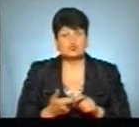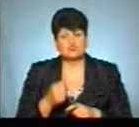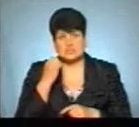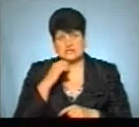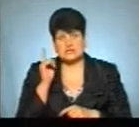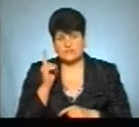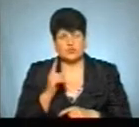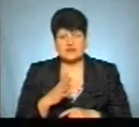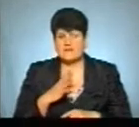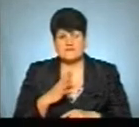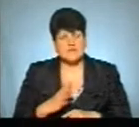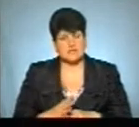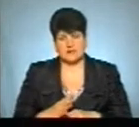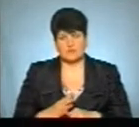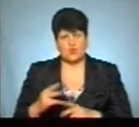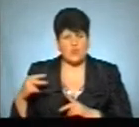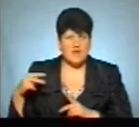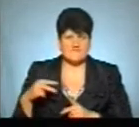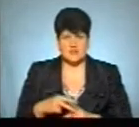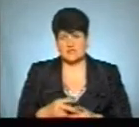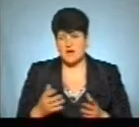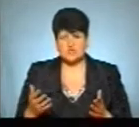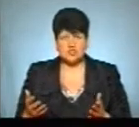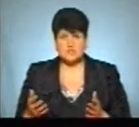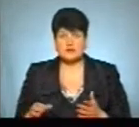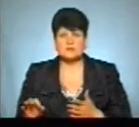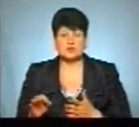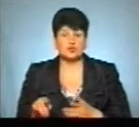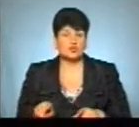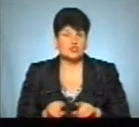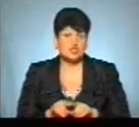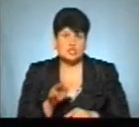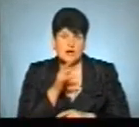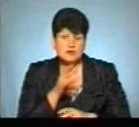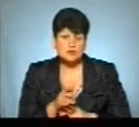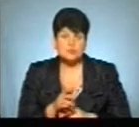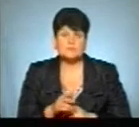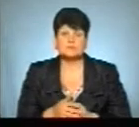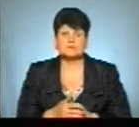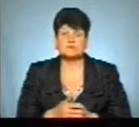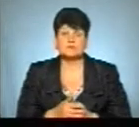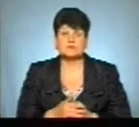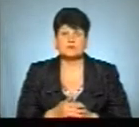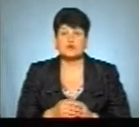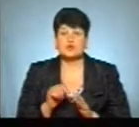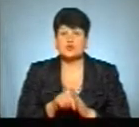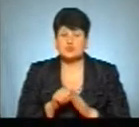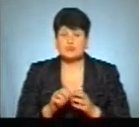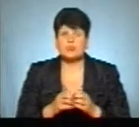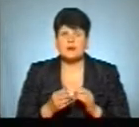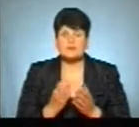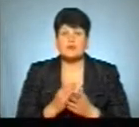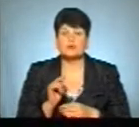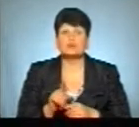не витримувало, так би мовити, навантаження. Одночасно суть проблеми полягає в тому, чому воно